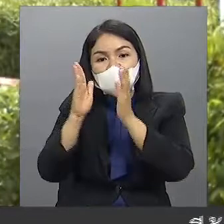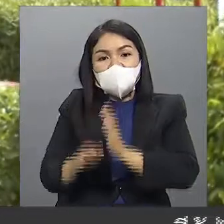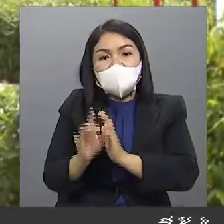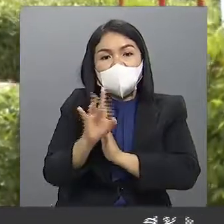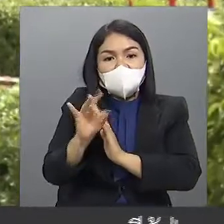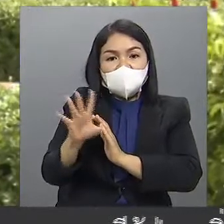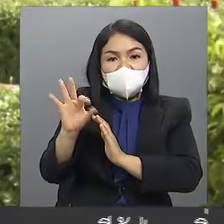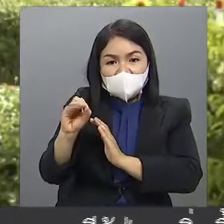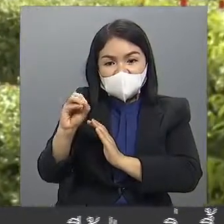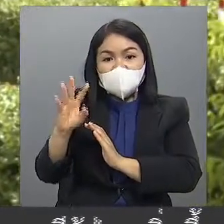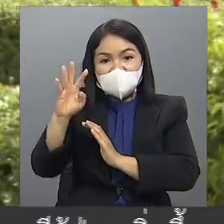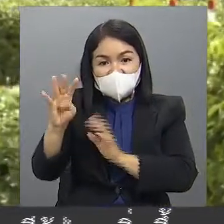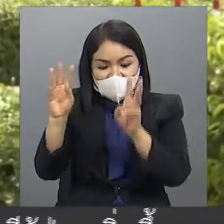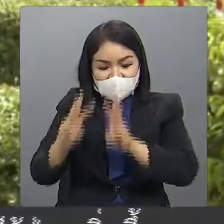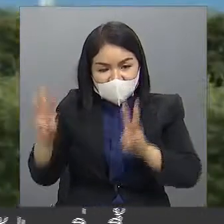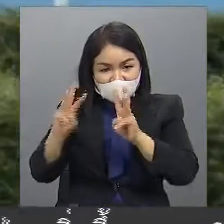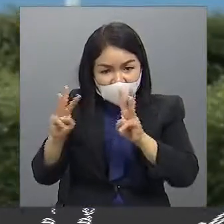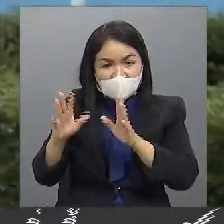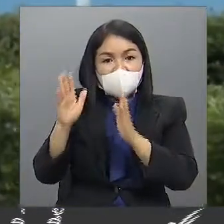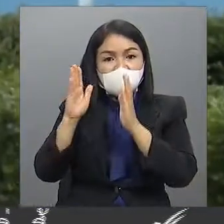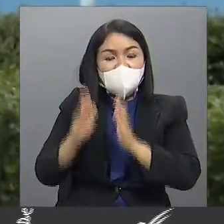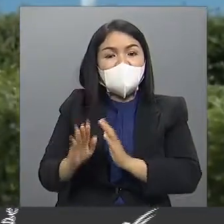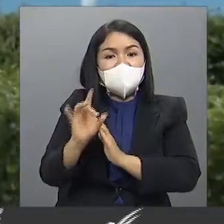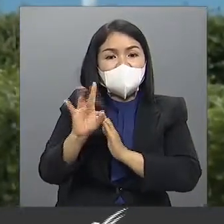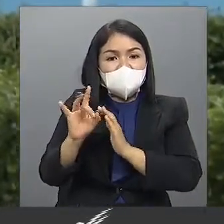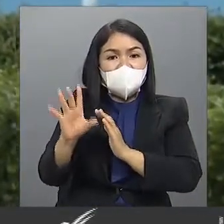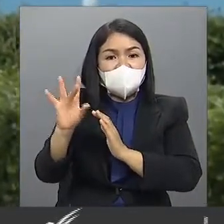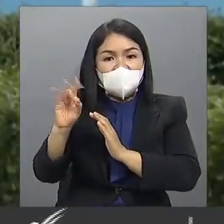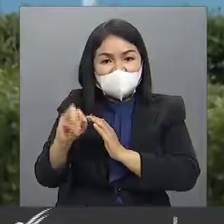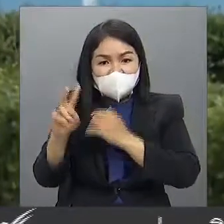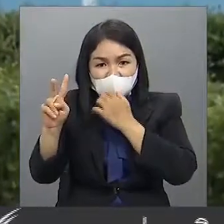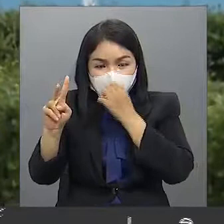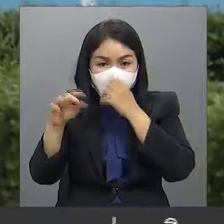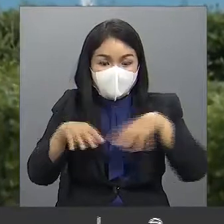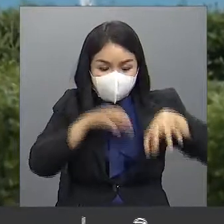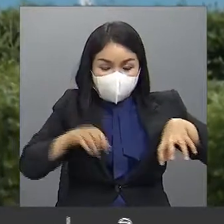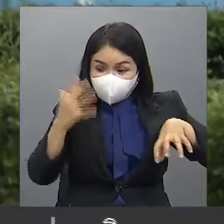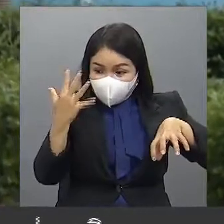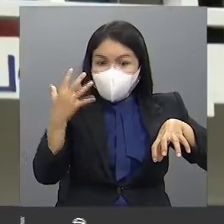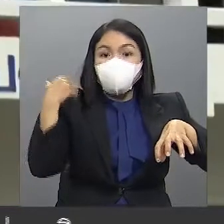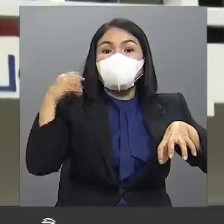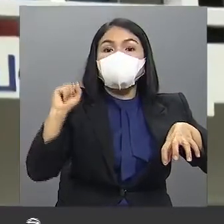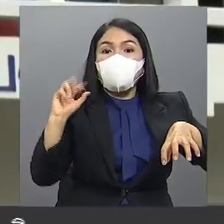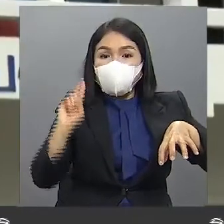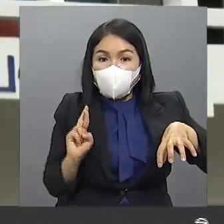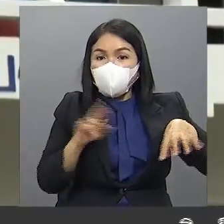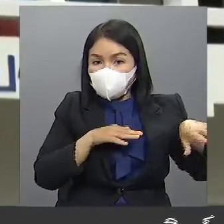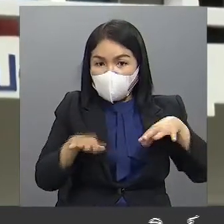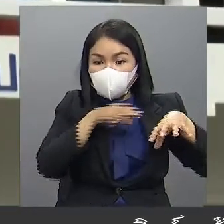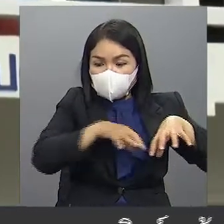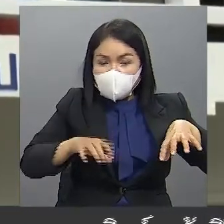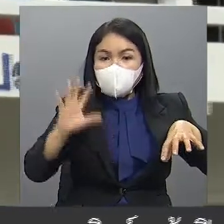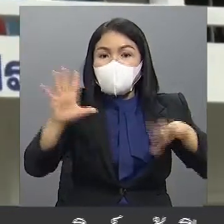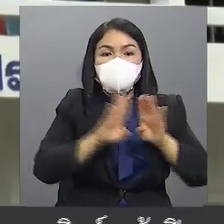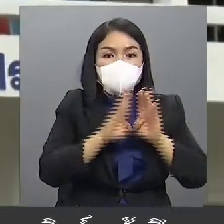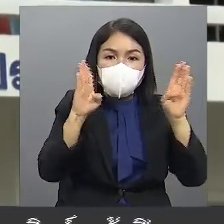รับผู้ป่วยได้182เตียงส่วนโรงพยาบาลสนามอีก5แห่งที่ได้มีการเตรียมไว้พร้อมแล้วสามารถเปิดให้บริการได้